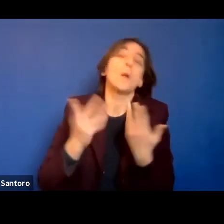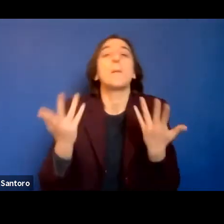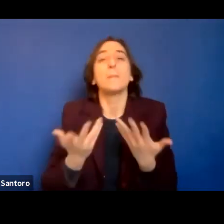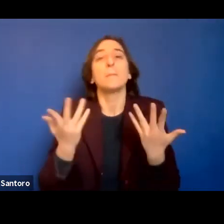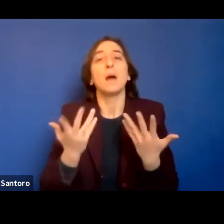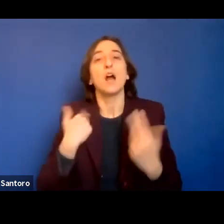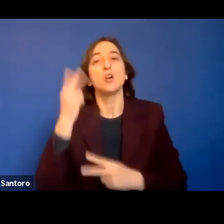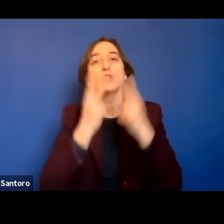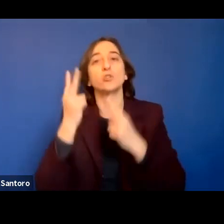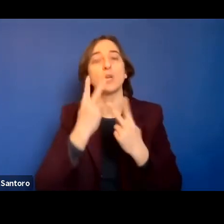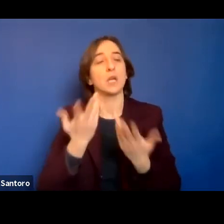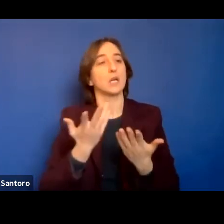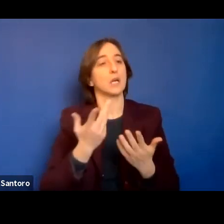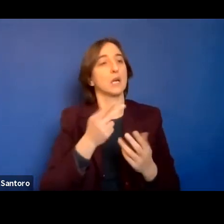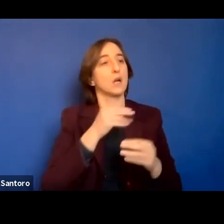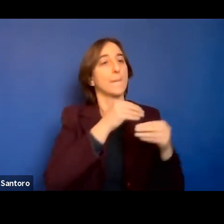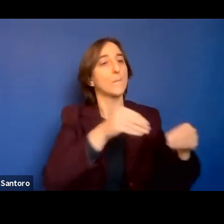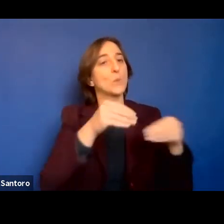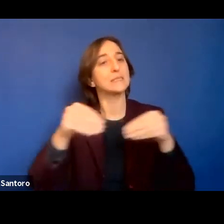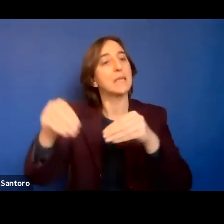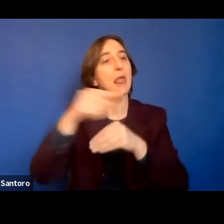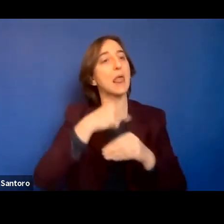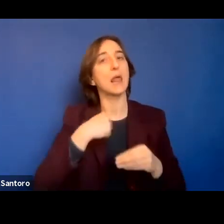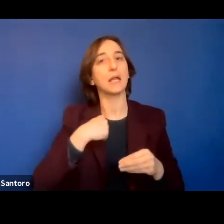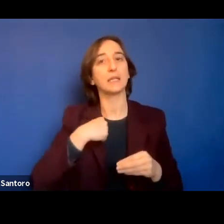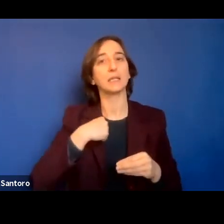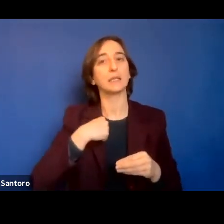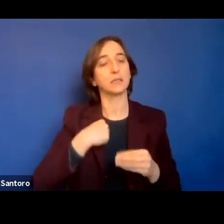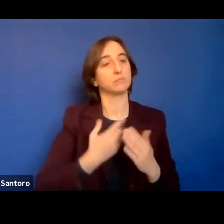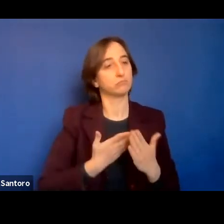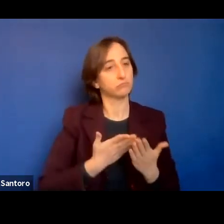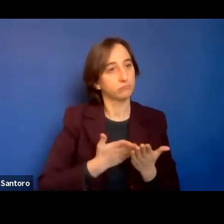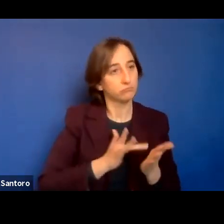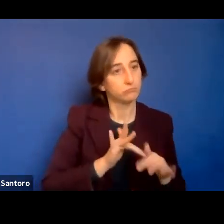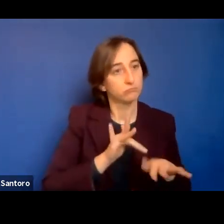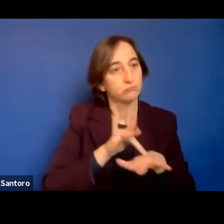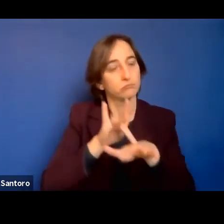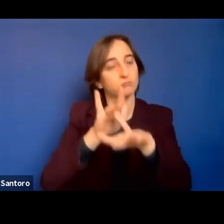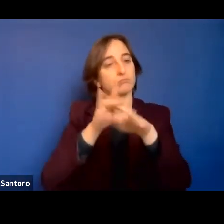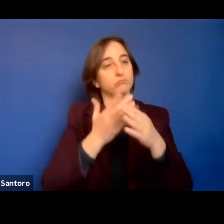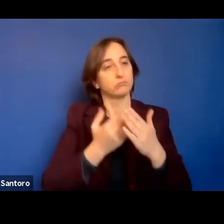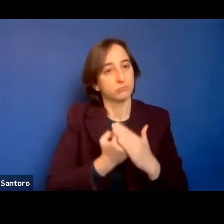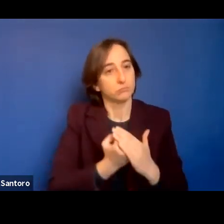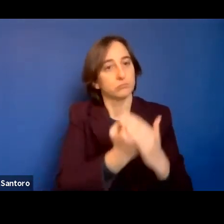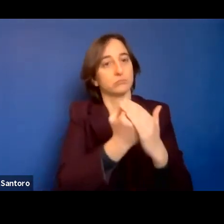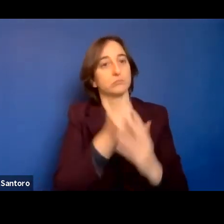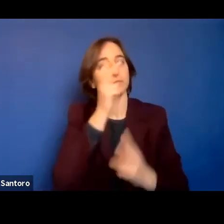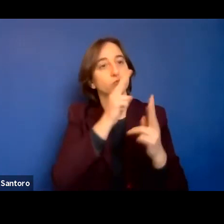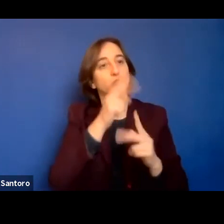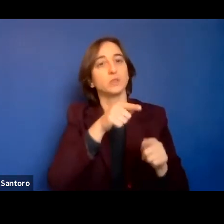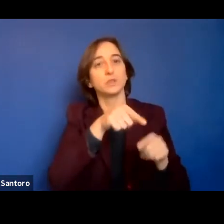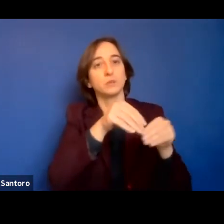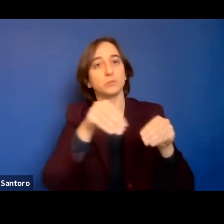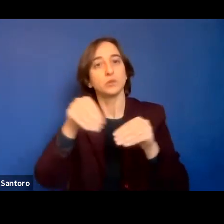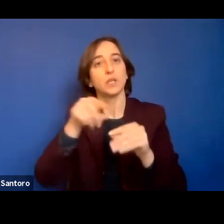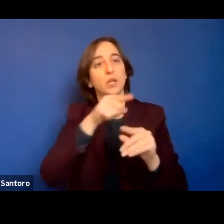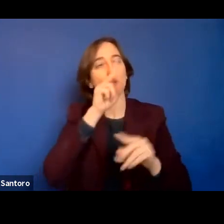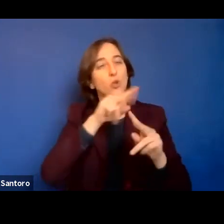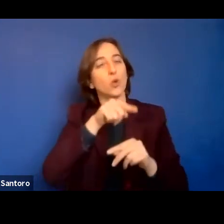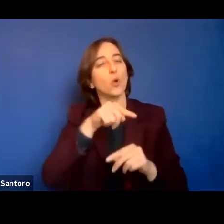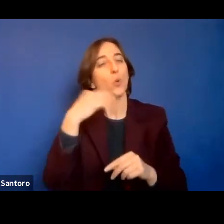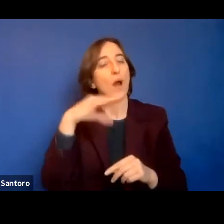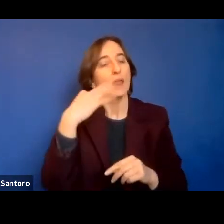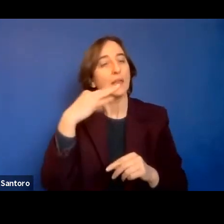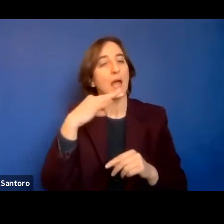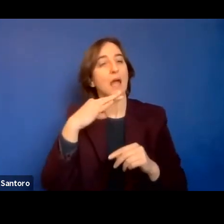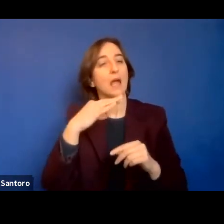musei, accompagnandoli nello sforzo del raggiungimento degli obiettivi di crescita, degli obiettivi di qualità, in